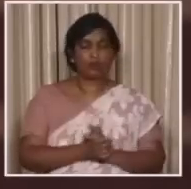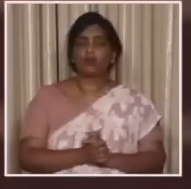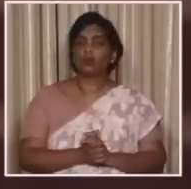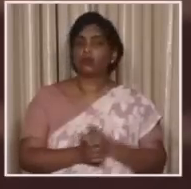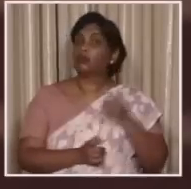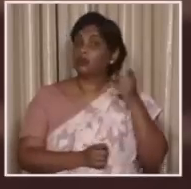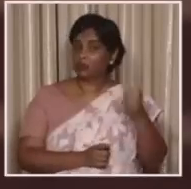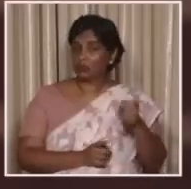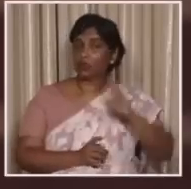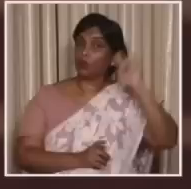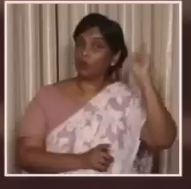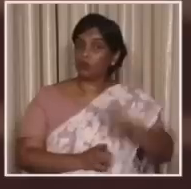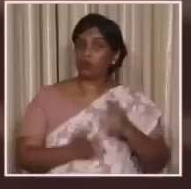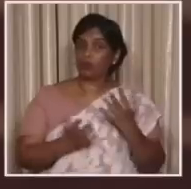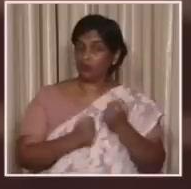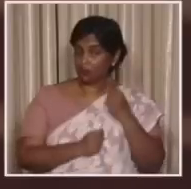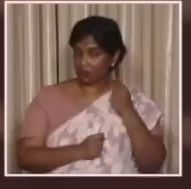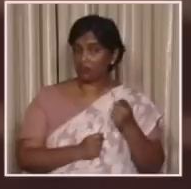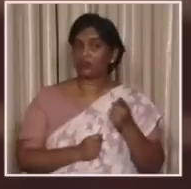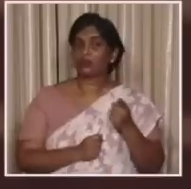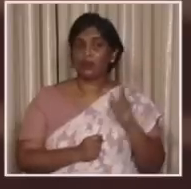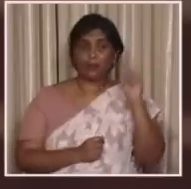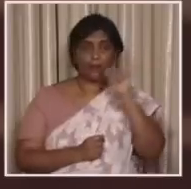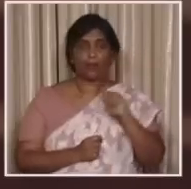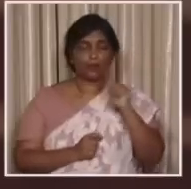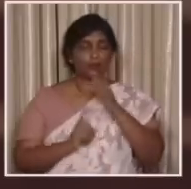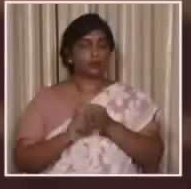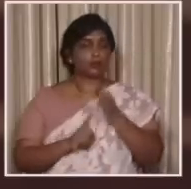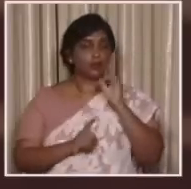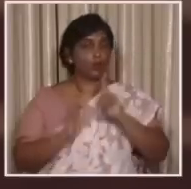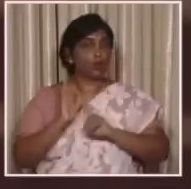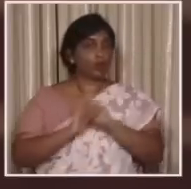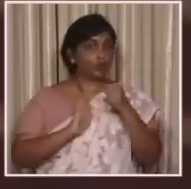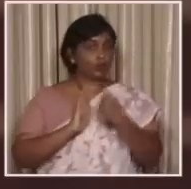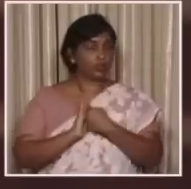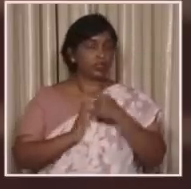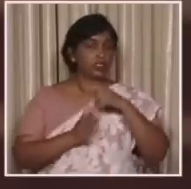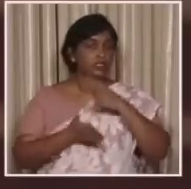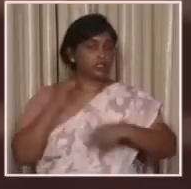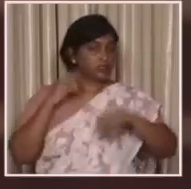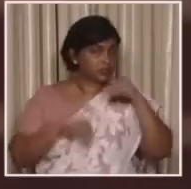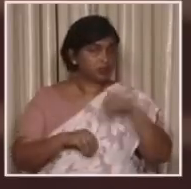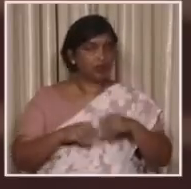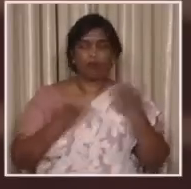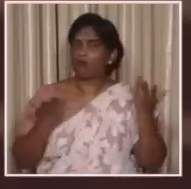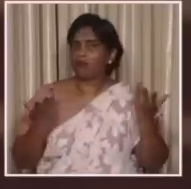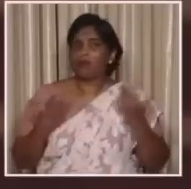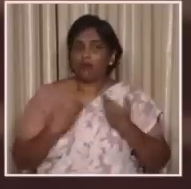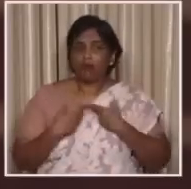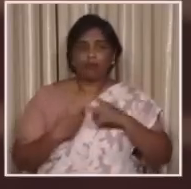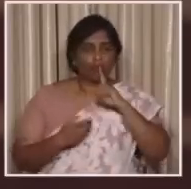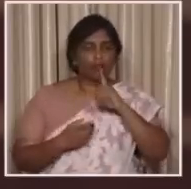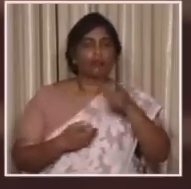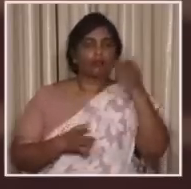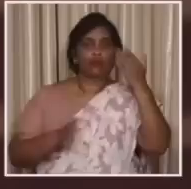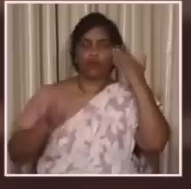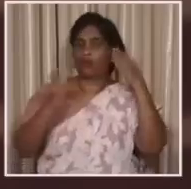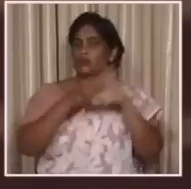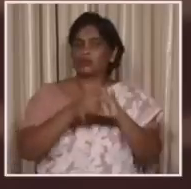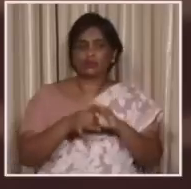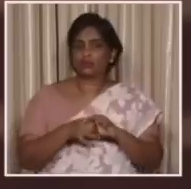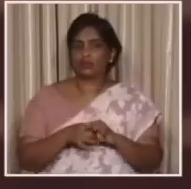ඔබතුමාලා ජයග්‍රහණය කරේ ඔබතුමාලගේ මෛත්‍රීපාල ජනාධිපතිතුමා උතුරු නැගෙනහිර ඡන්දබලී. ඉති එහෙම අපිත් කියන්න පෑයෝගලන් සම්බන්ධයකි.